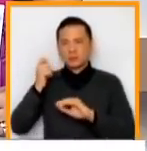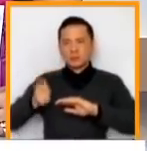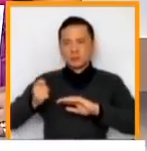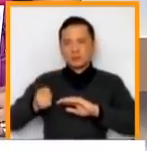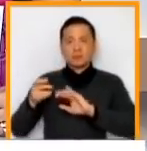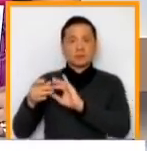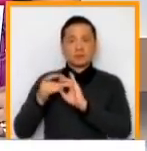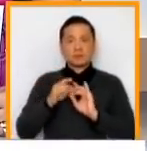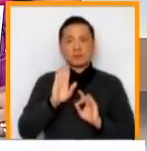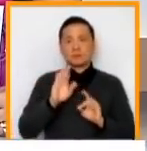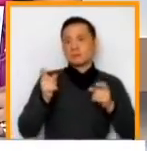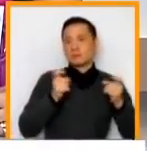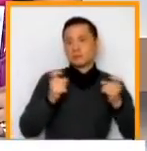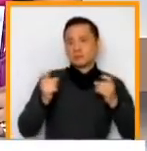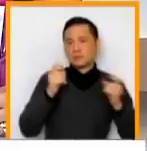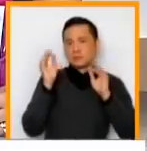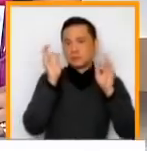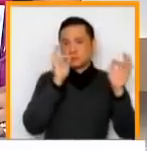ilegal na droga sa bansa.